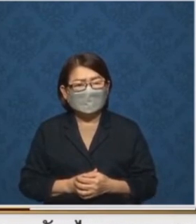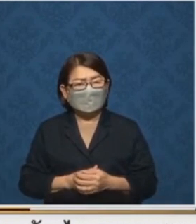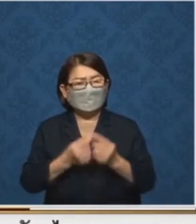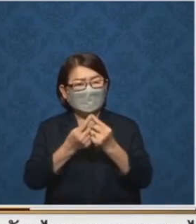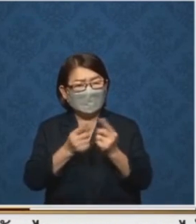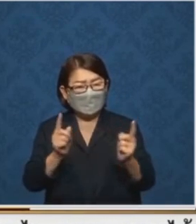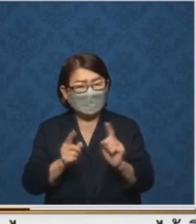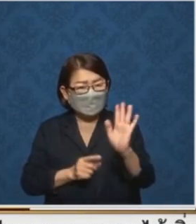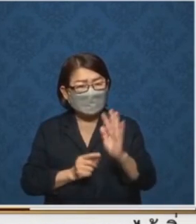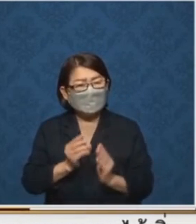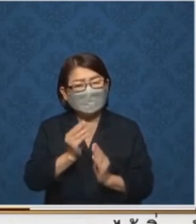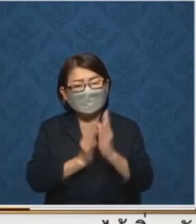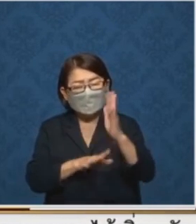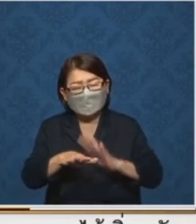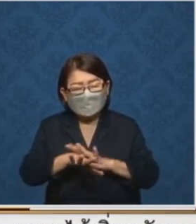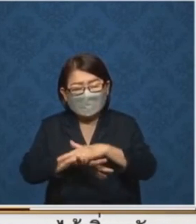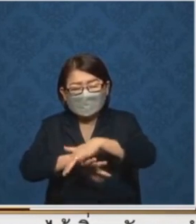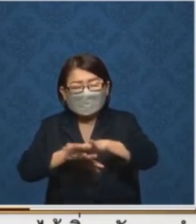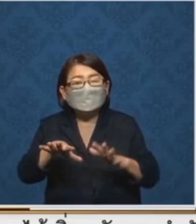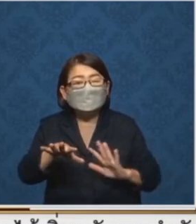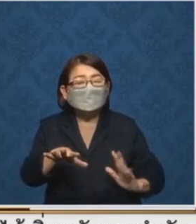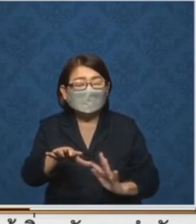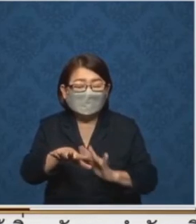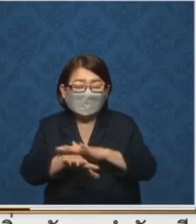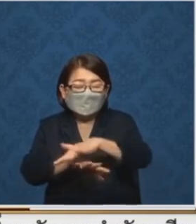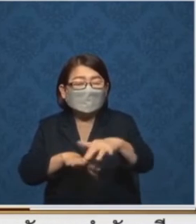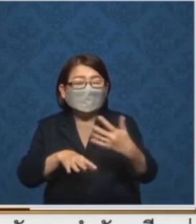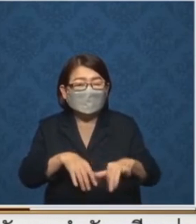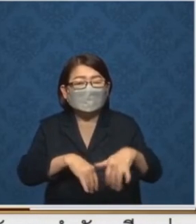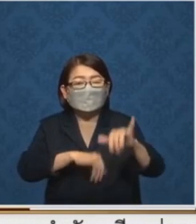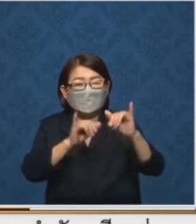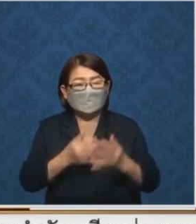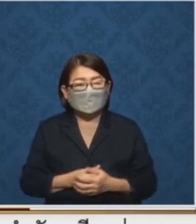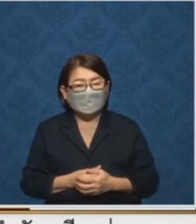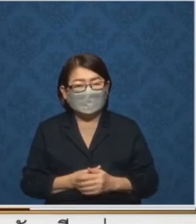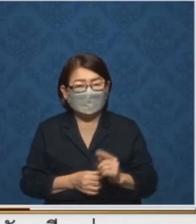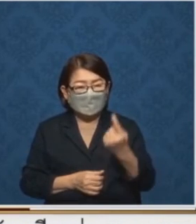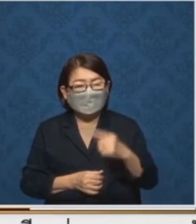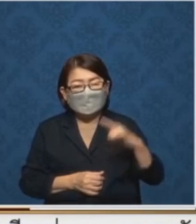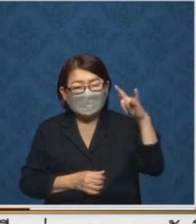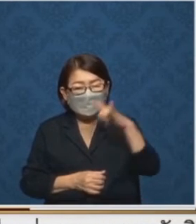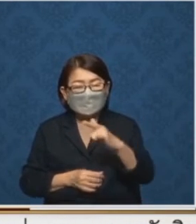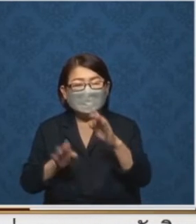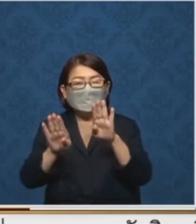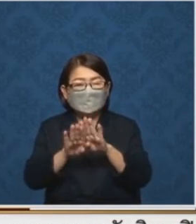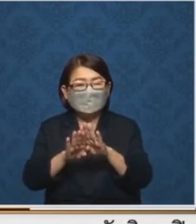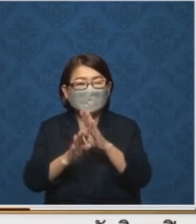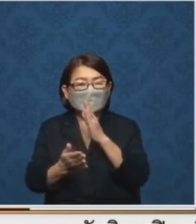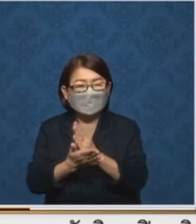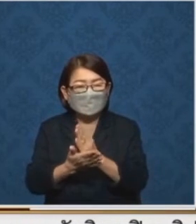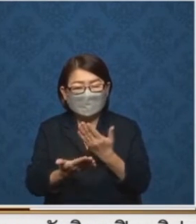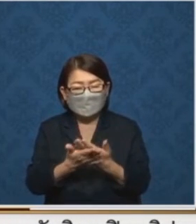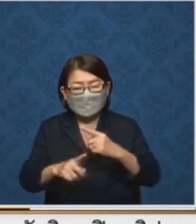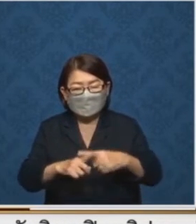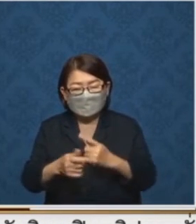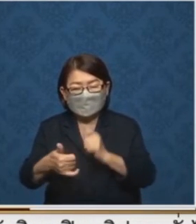2-3.0 ภ Ulดอยาเข้าใจผดวเปนล้ที่เขารำยายปลอยใหเน่าคาต้นเพราะค่าเกี่บ